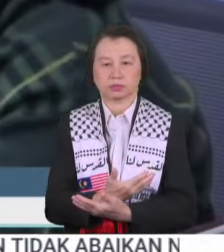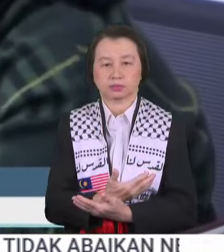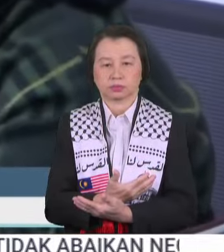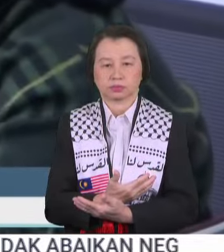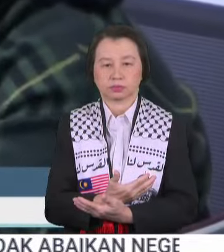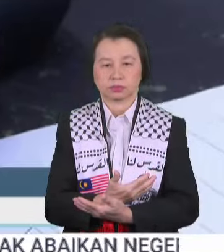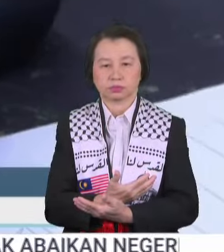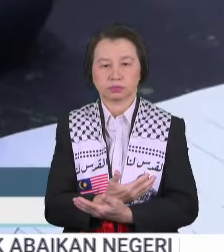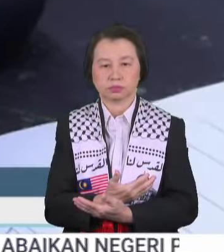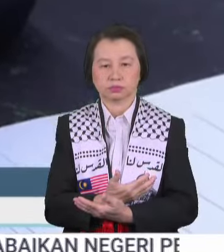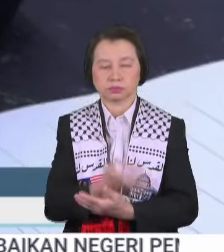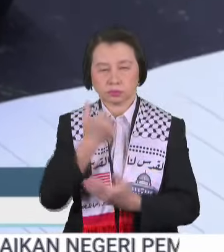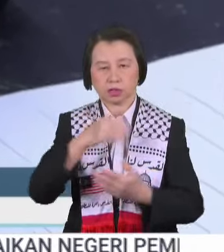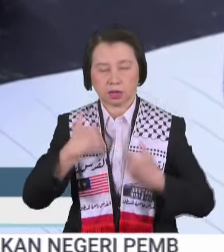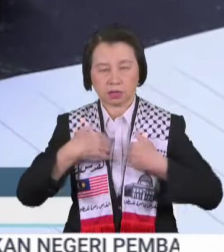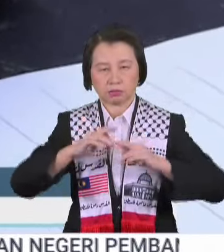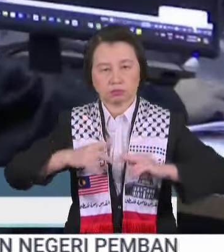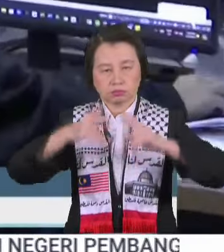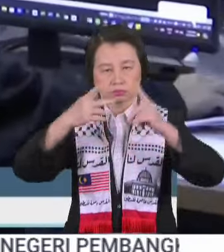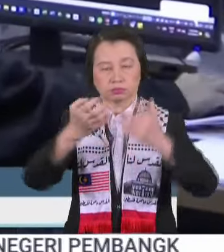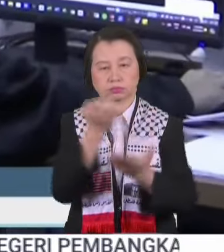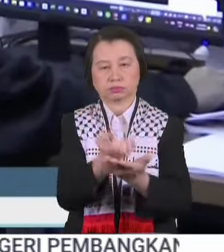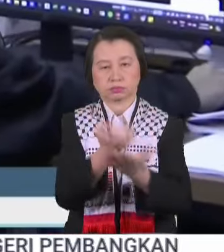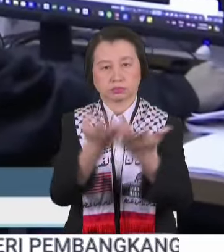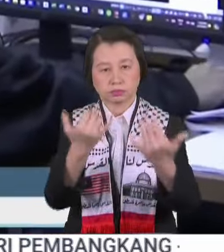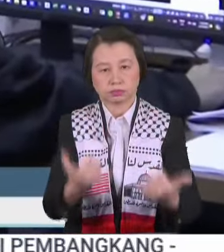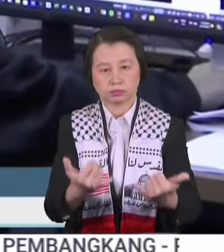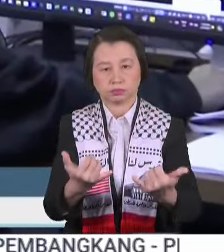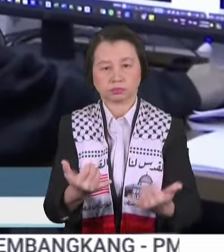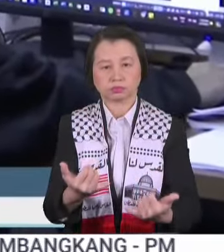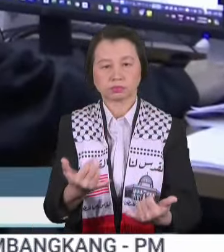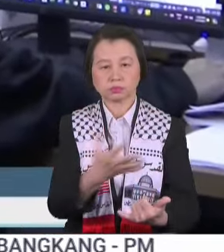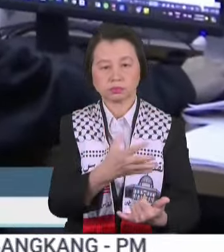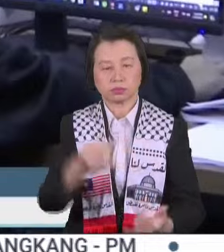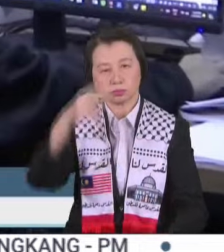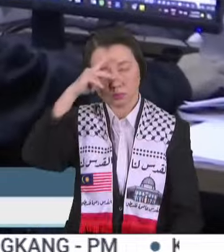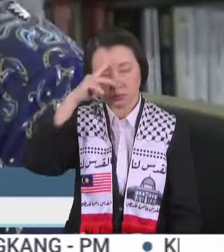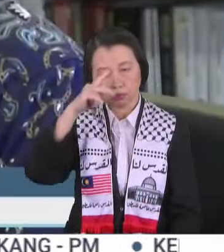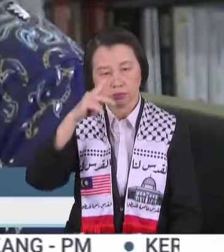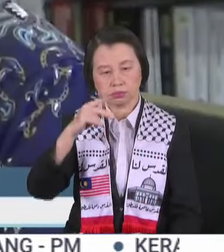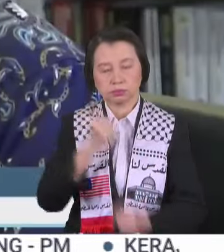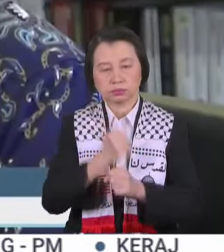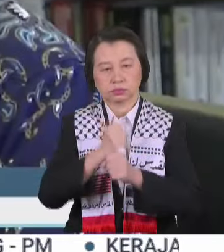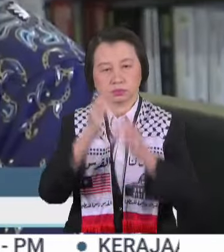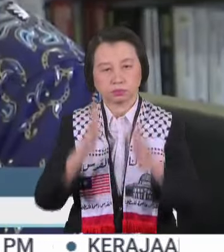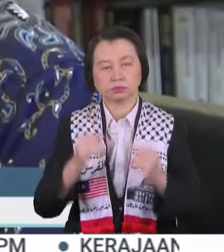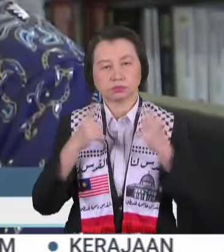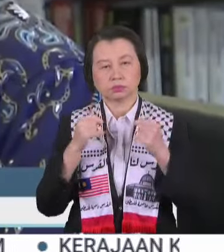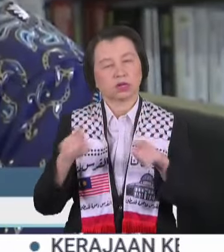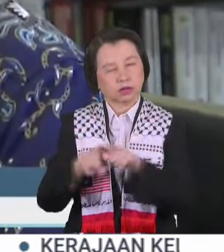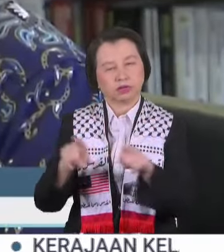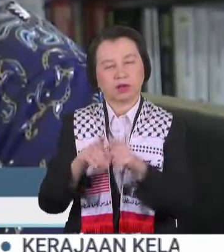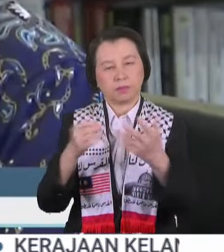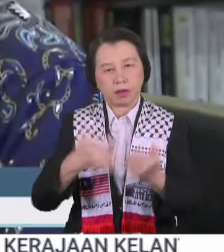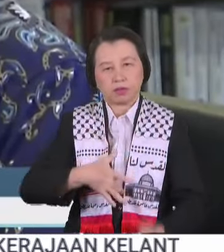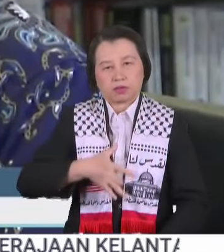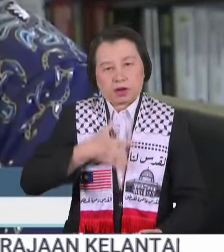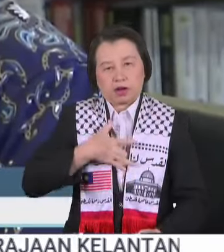memberi peningkatan ekonomi sekarang ini. Sudah tentu pekerja swasta pun mau merasakan dari segi